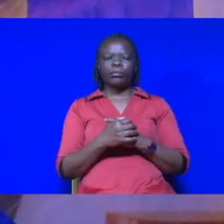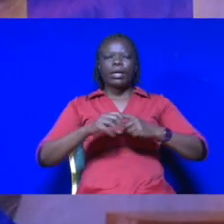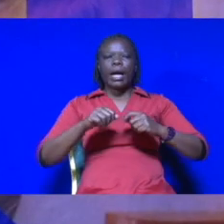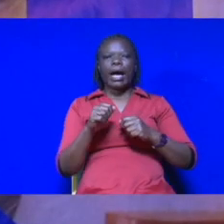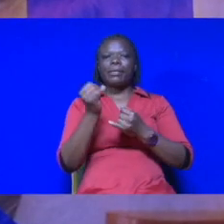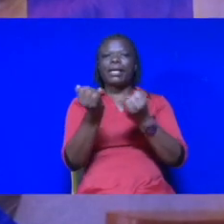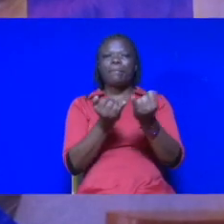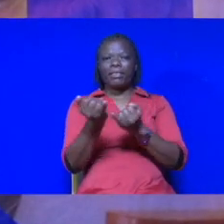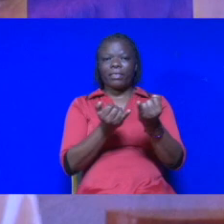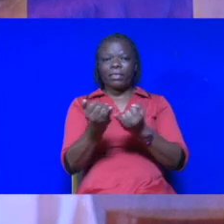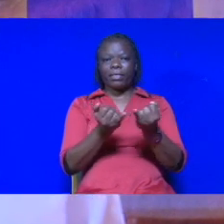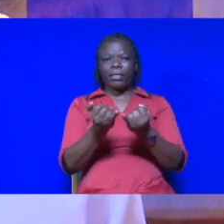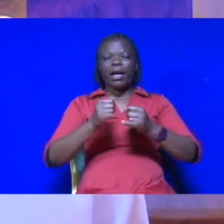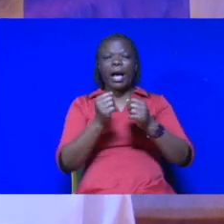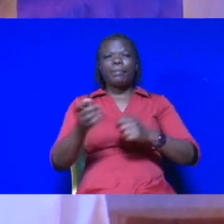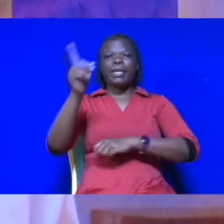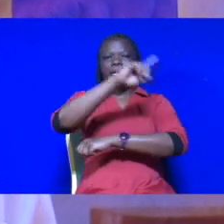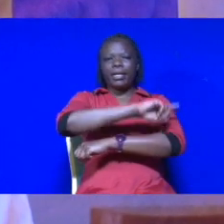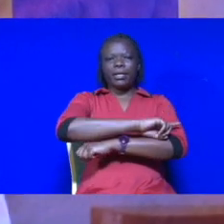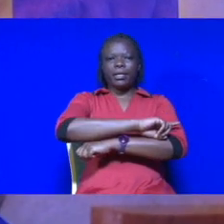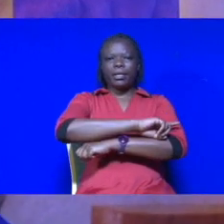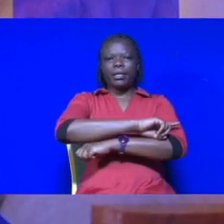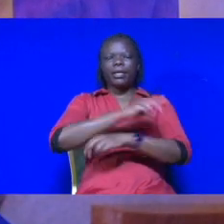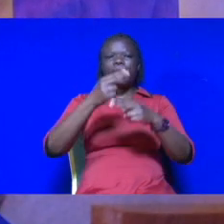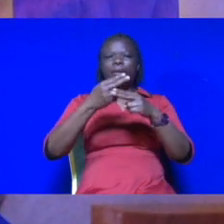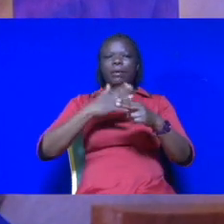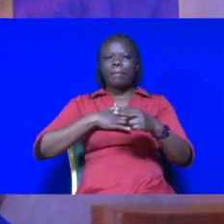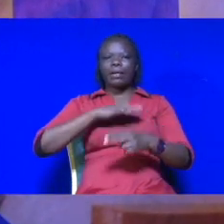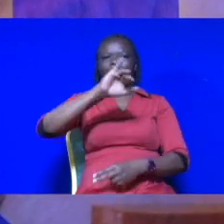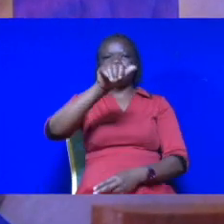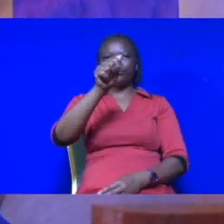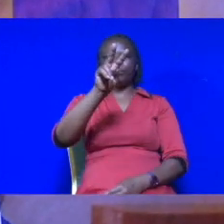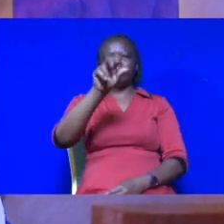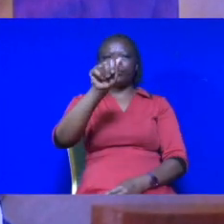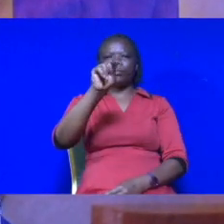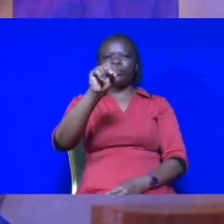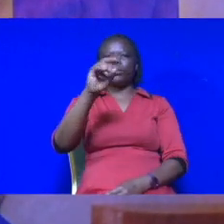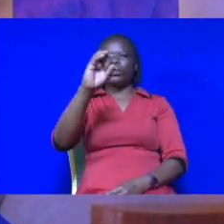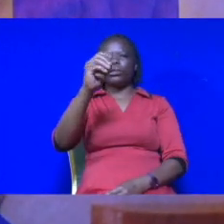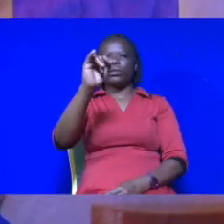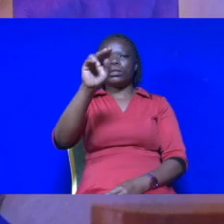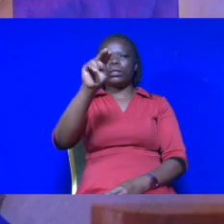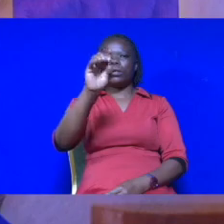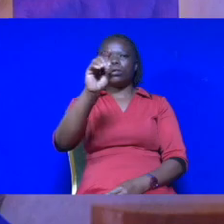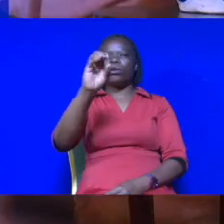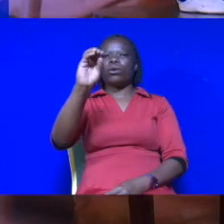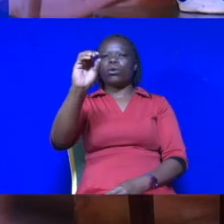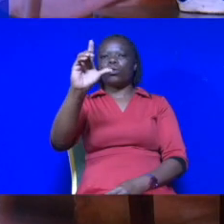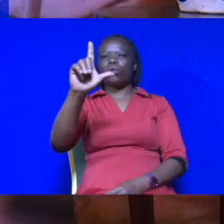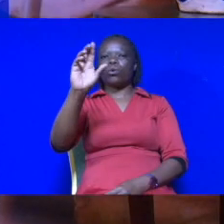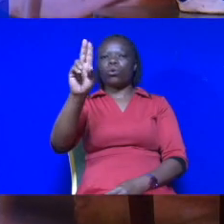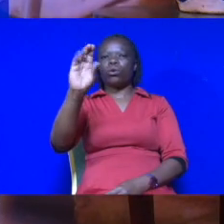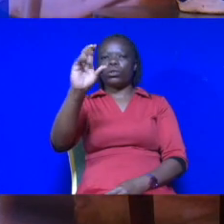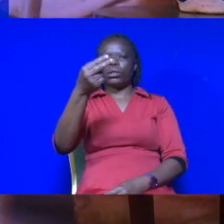Happy Sabbath. Happy day. Kwa majina ni Java Notieno Luoch. Na tuwezo tukafungua